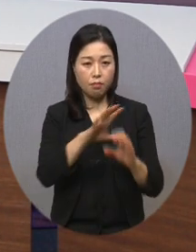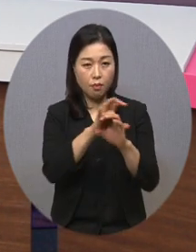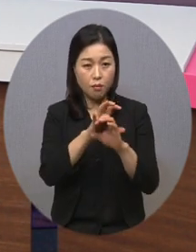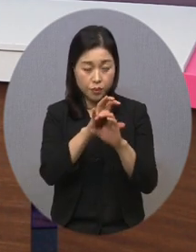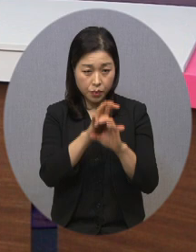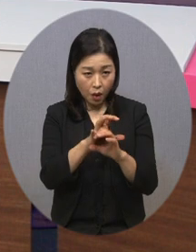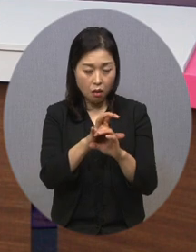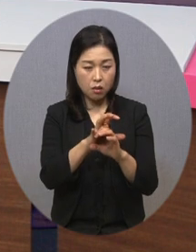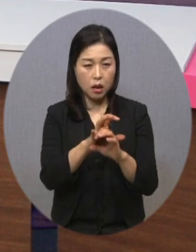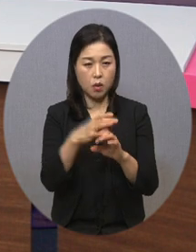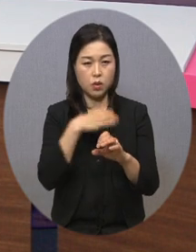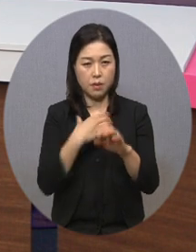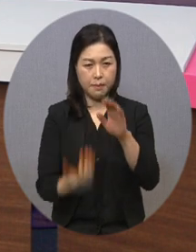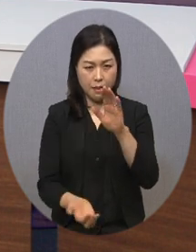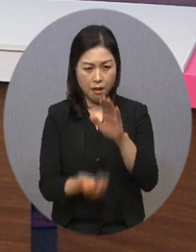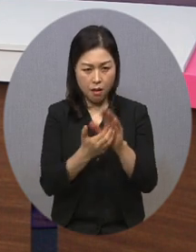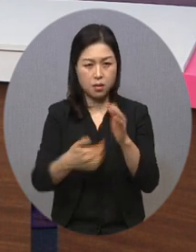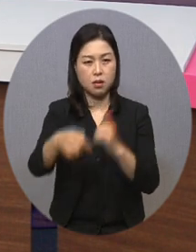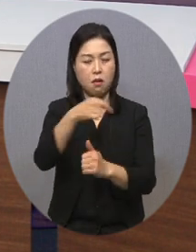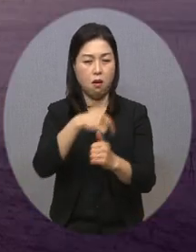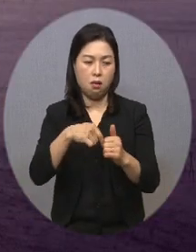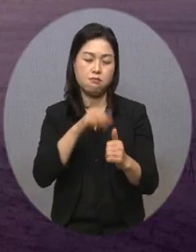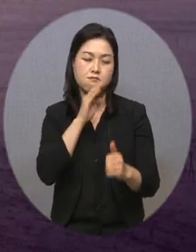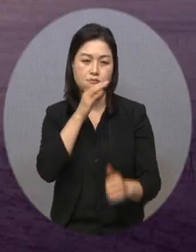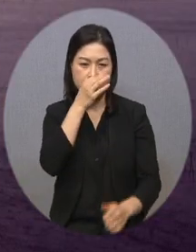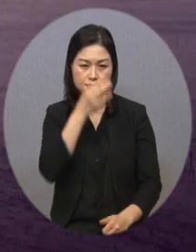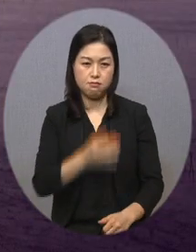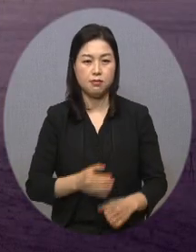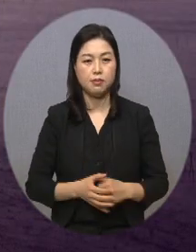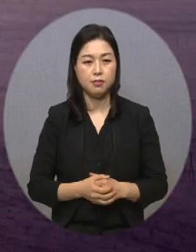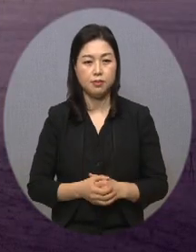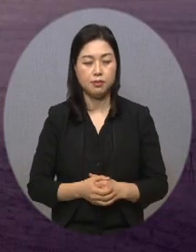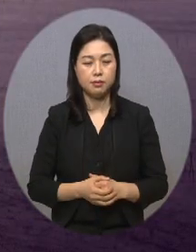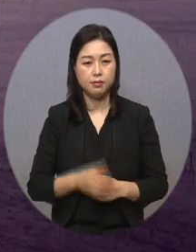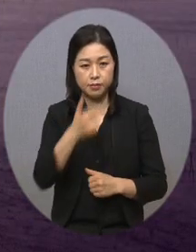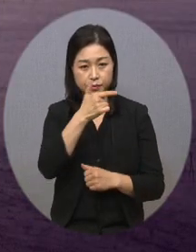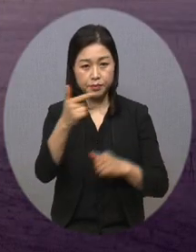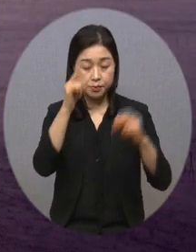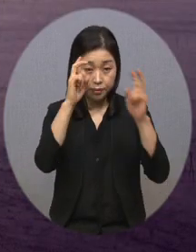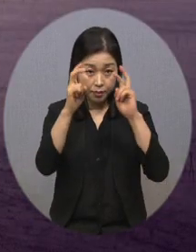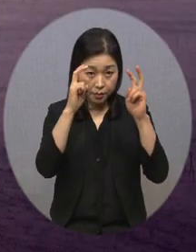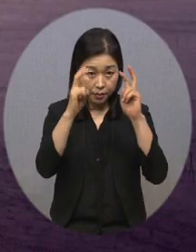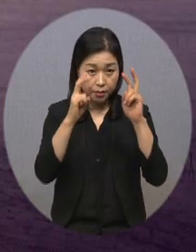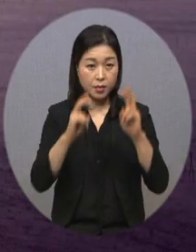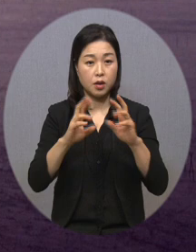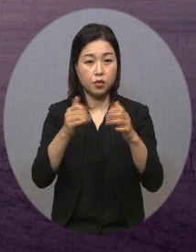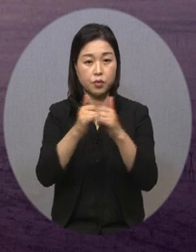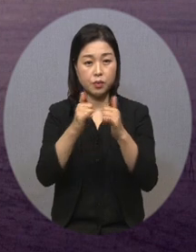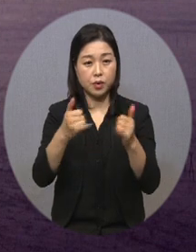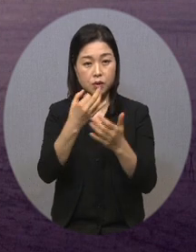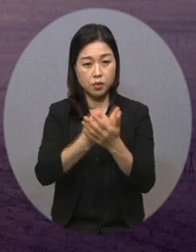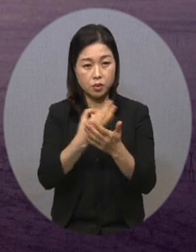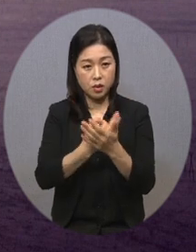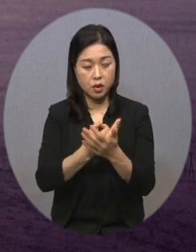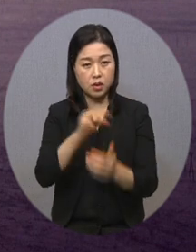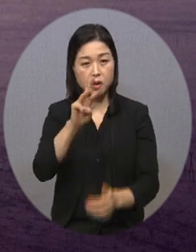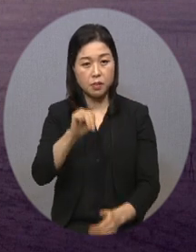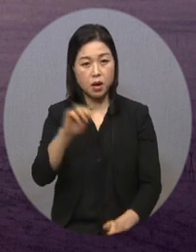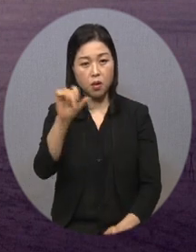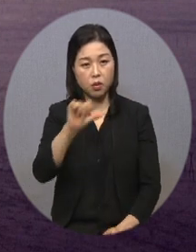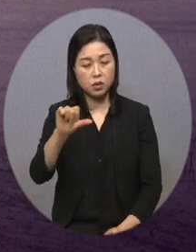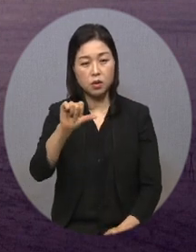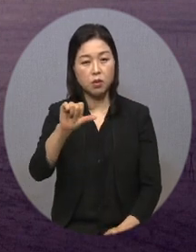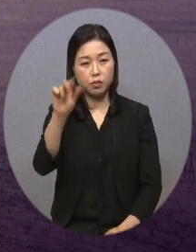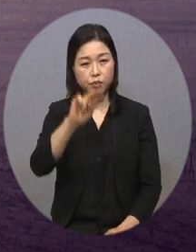팬데믹 상황에서 굉장히 힘들어하고 계십니다. 대기업의 경우에는 국민소득 3만 5천 불을 달성할